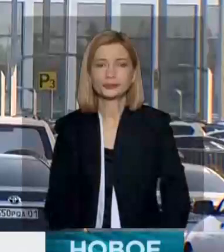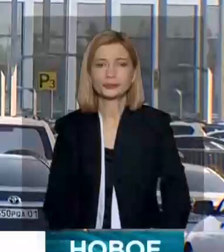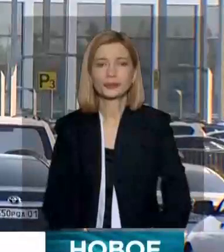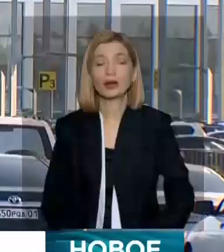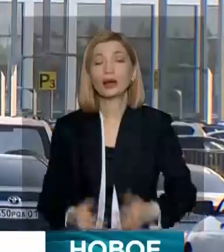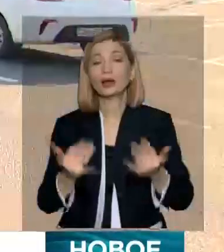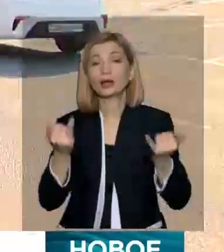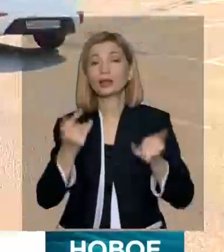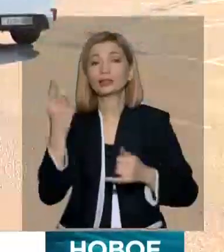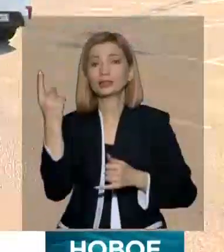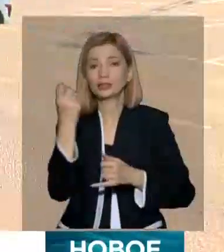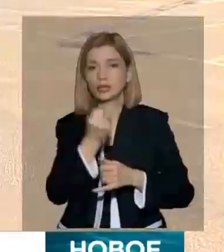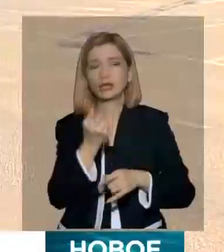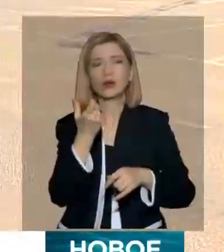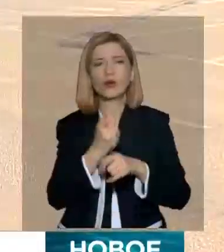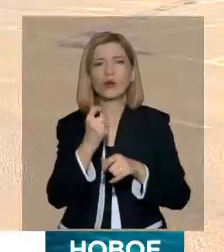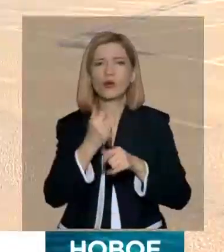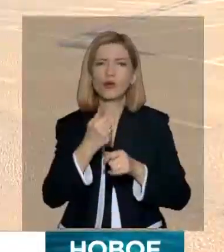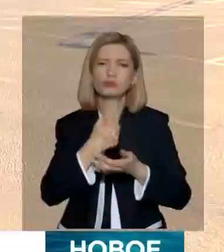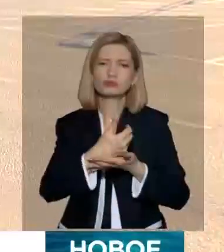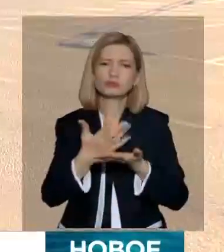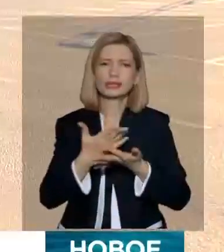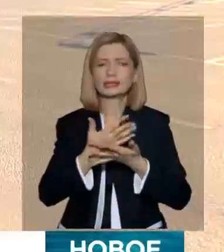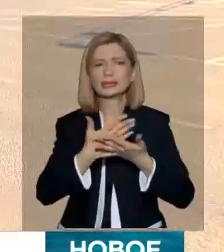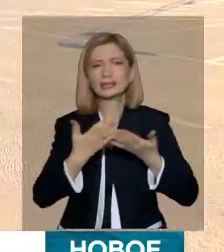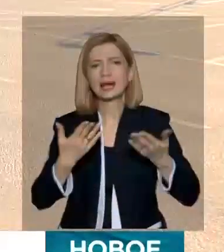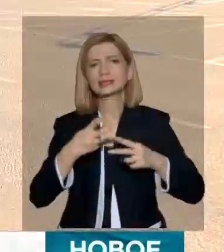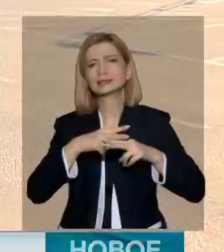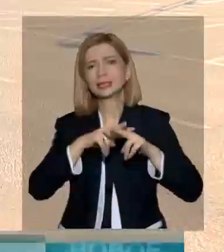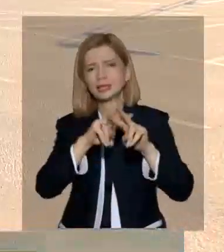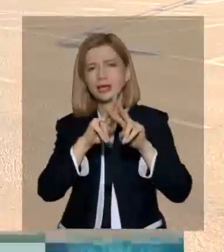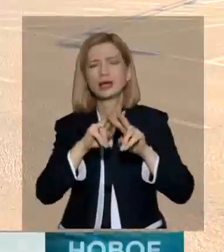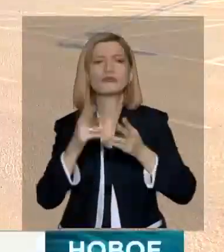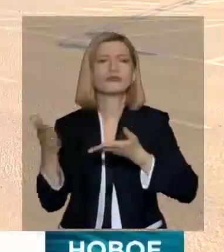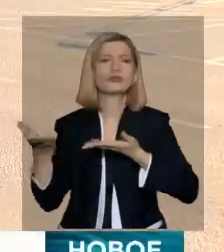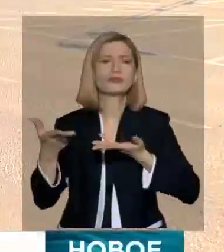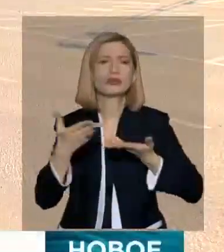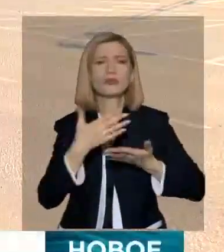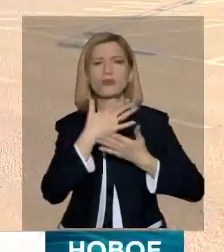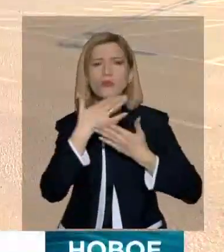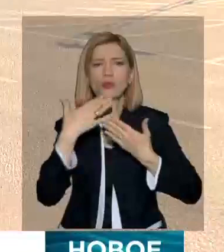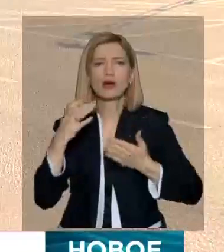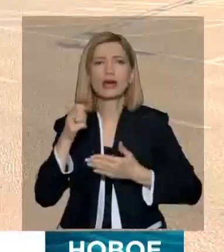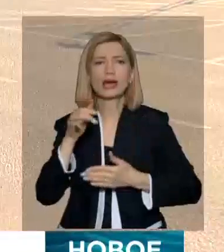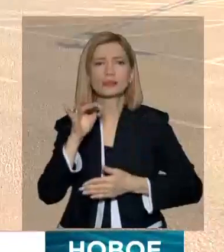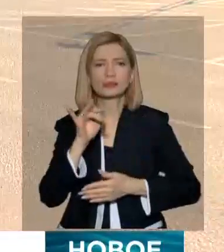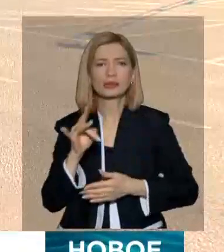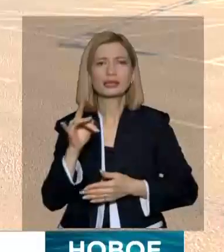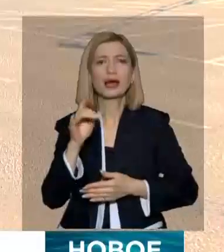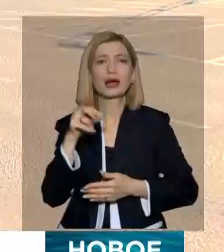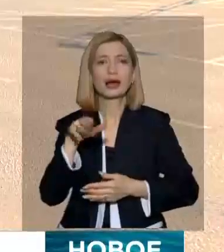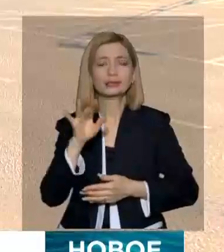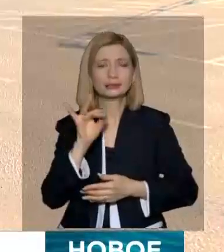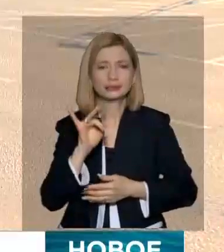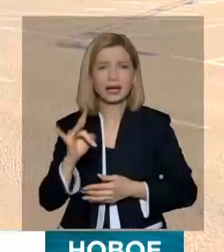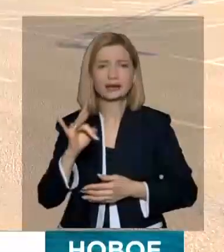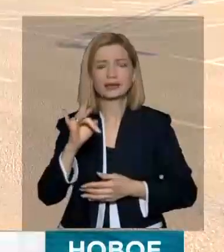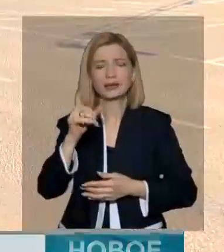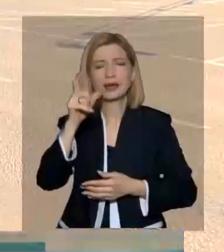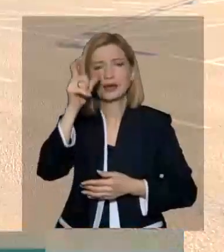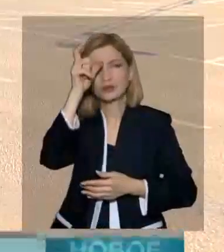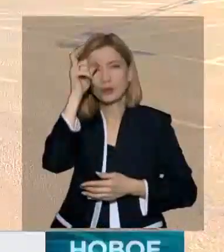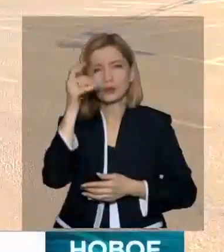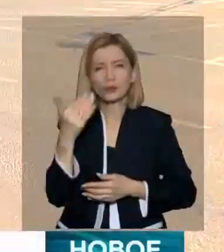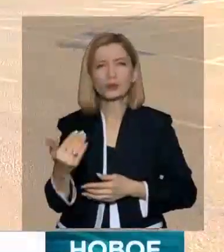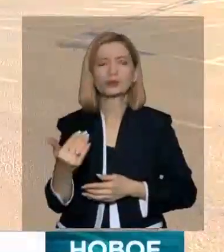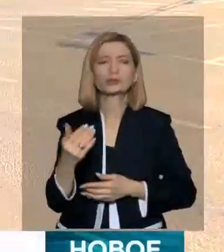Нынешняя неделя насыщена международными событиями. Астана встречает с государственными визитами эмира Катара, президента Турции, президента